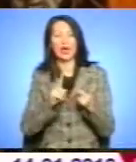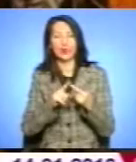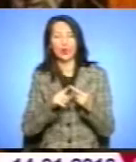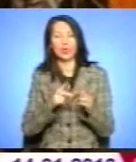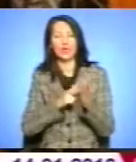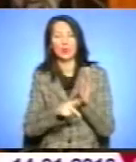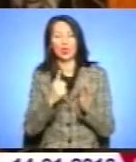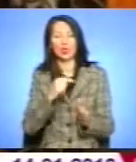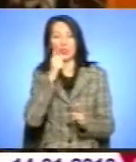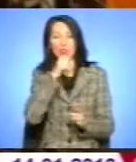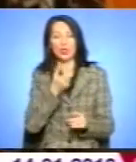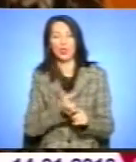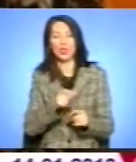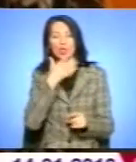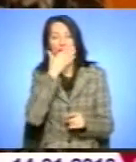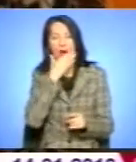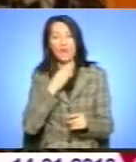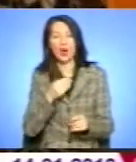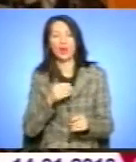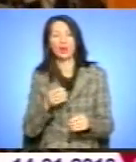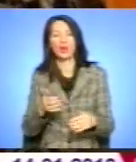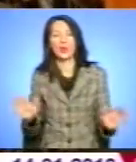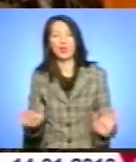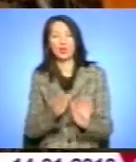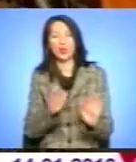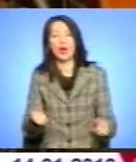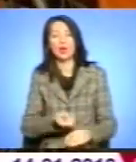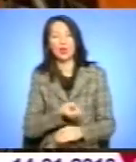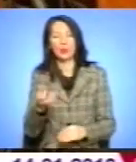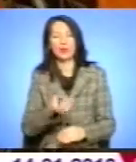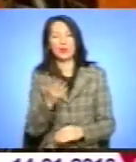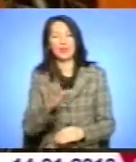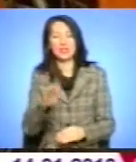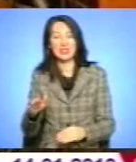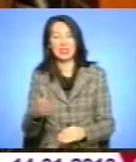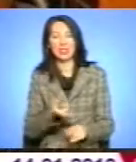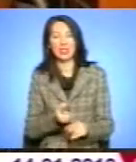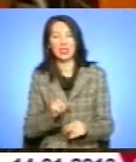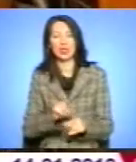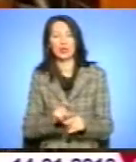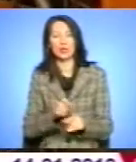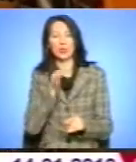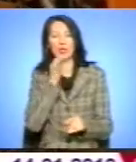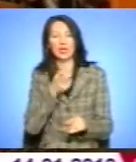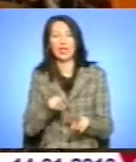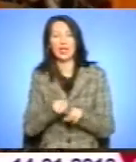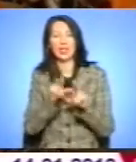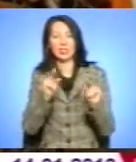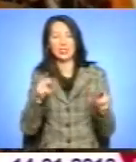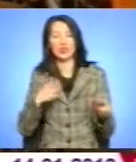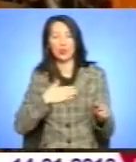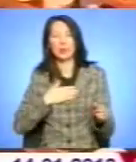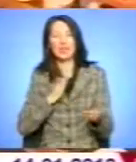рік. Але дуже файно там так щедрували, файно посівали, дітки так файно, дуже. Я така щаслива, що мені є до